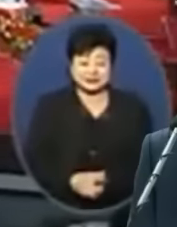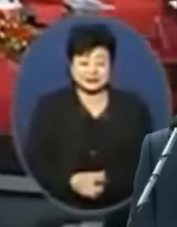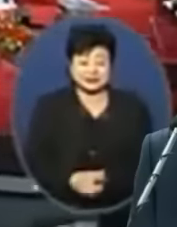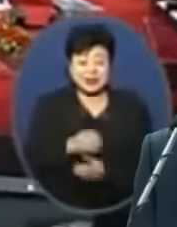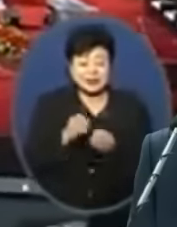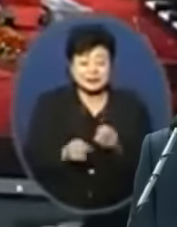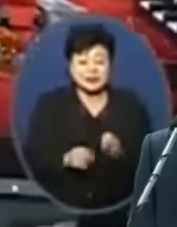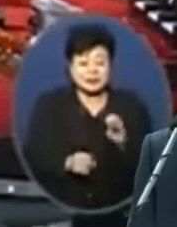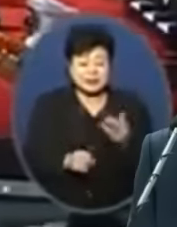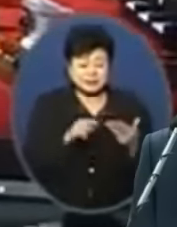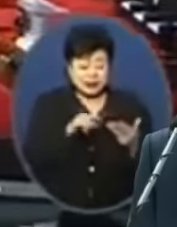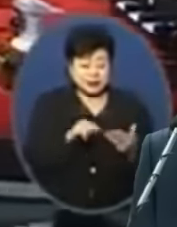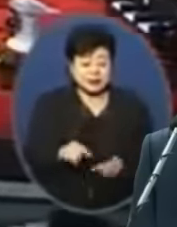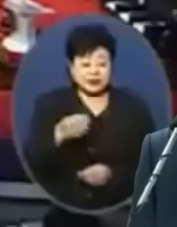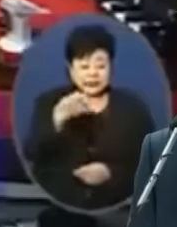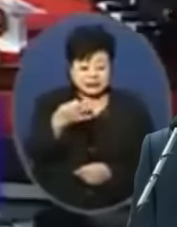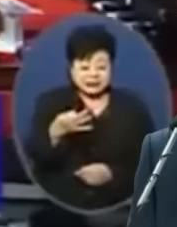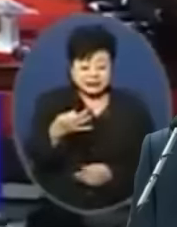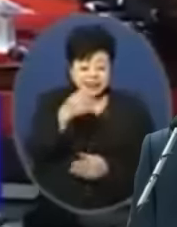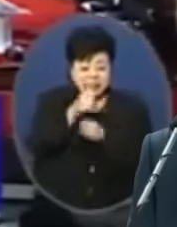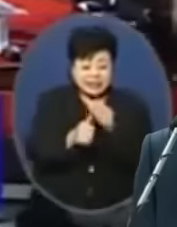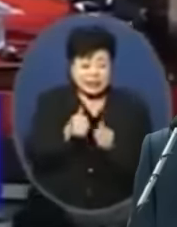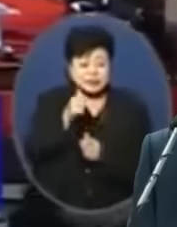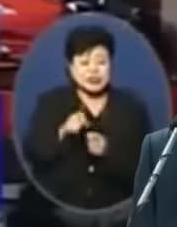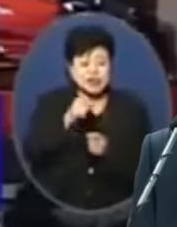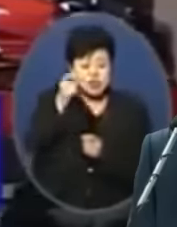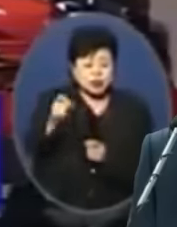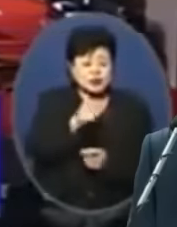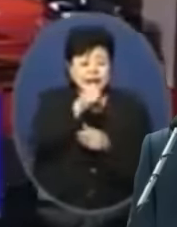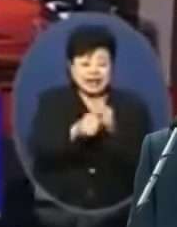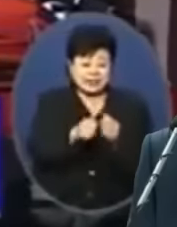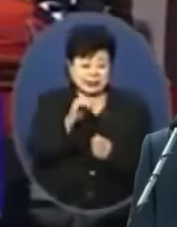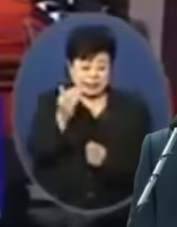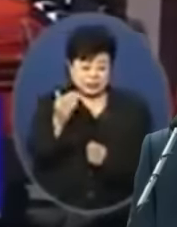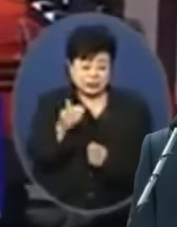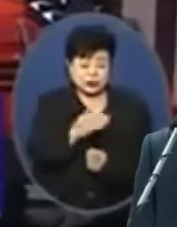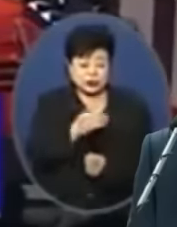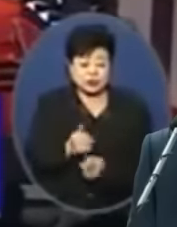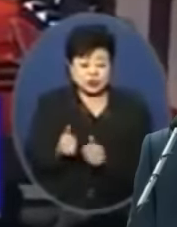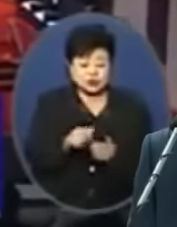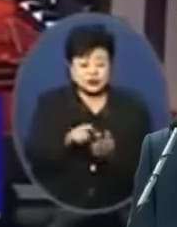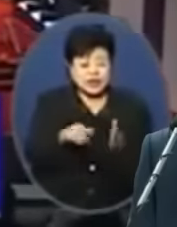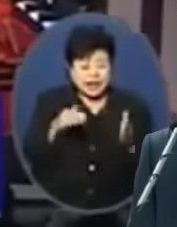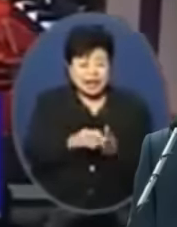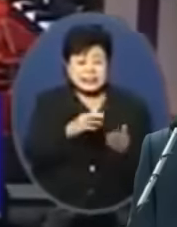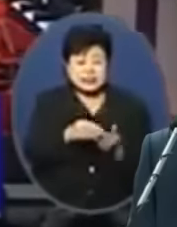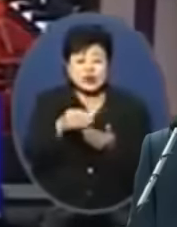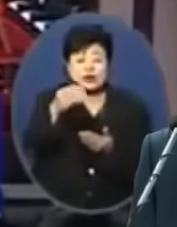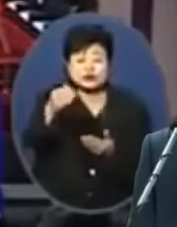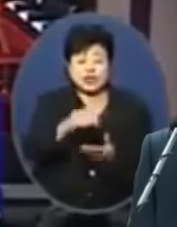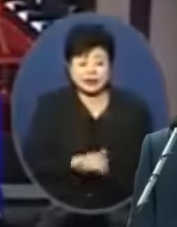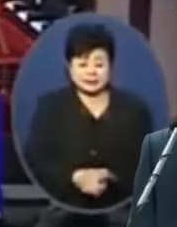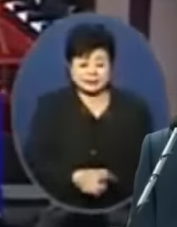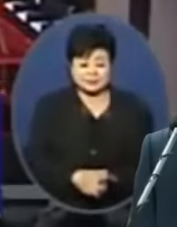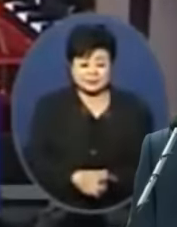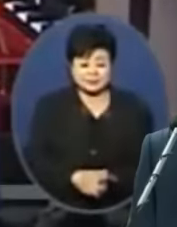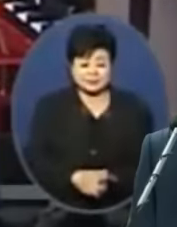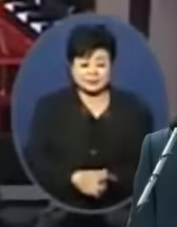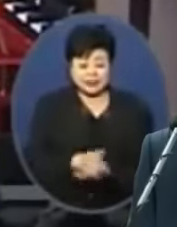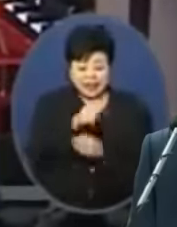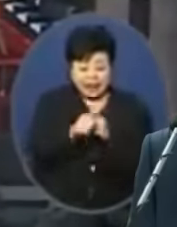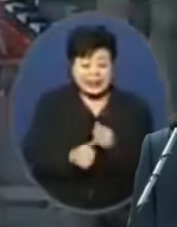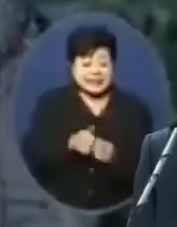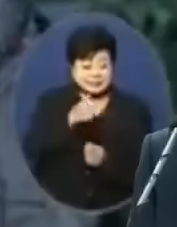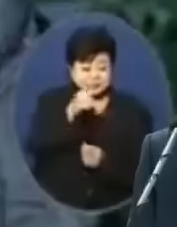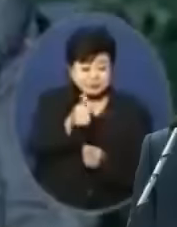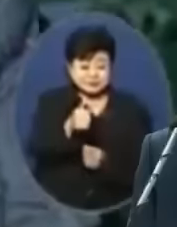시편 48편 14절에도 이 하나님은 영원히 우리 하나님이시니 그가 우리를 죽을 때까지 인도하시리로다. 우리